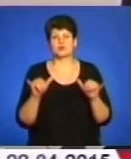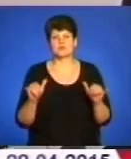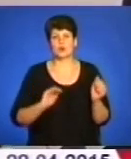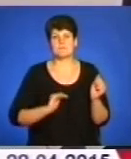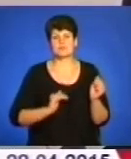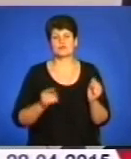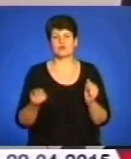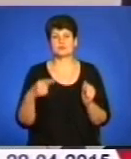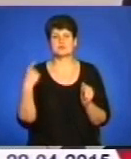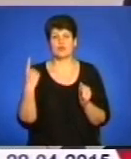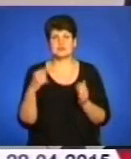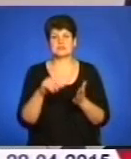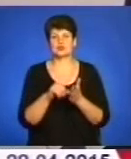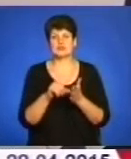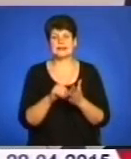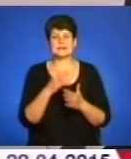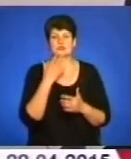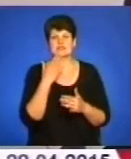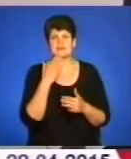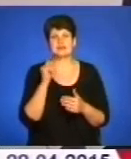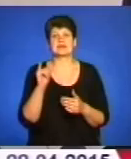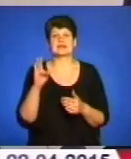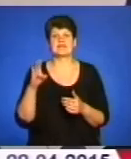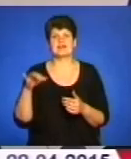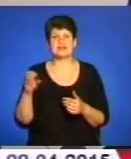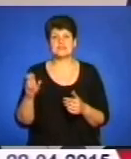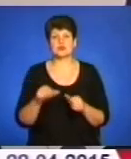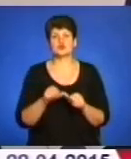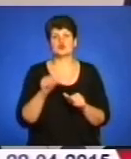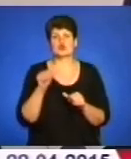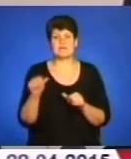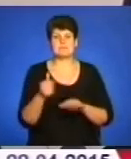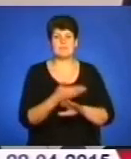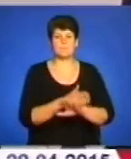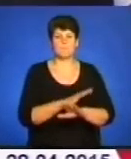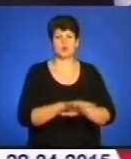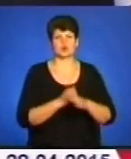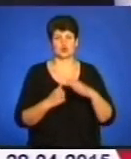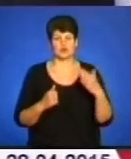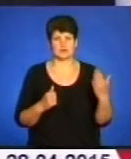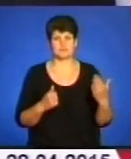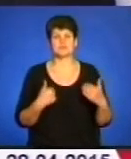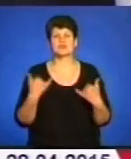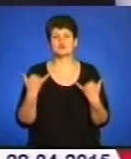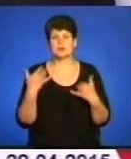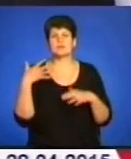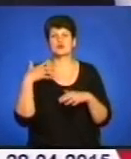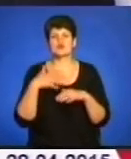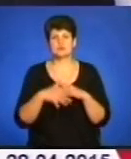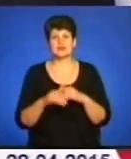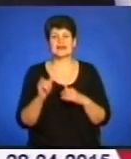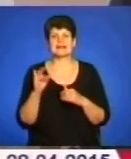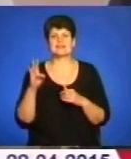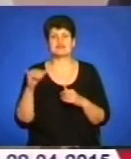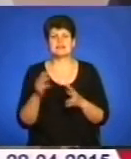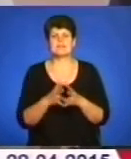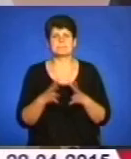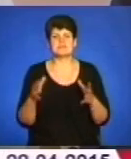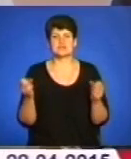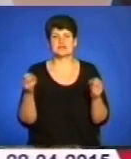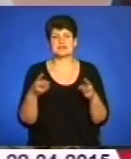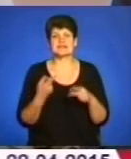Тернопільській області за участі іноземних інвесторів і, зокрема, польської сторони. Сьогодні ми розуміємо, що для інвесторів найбільший ризик для нас –